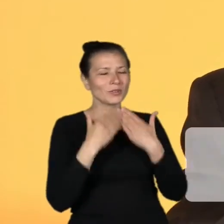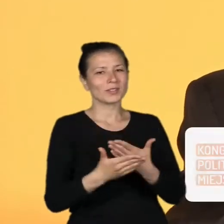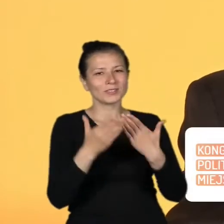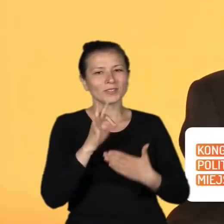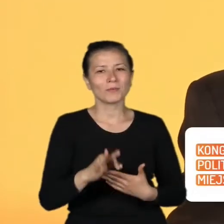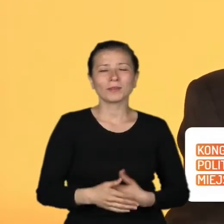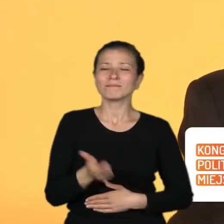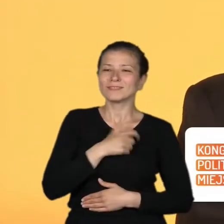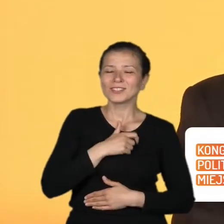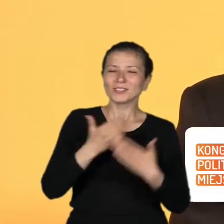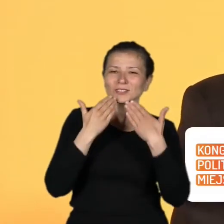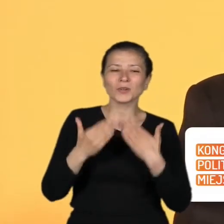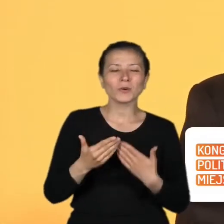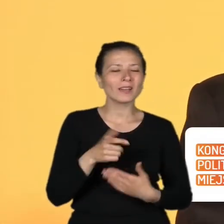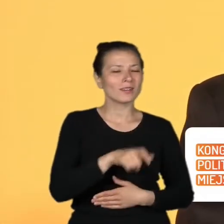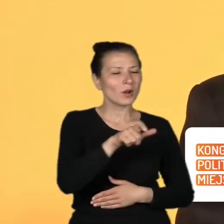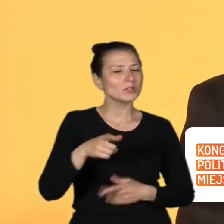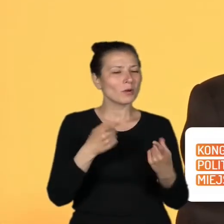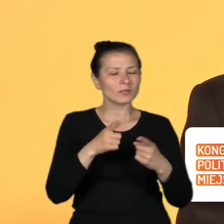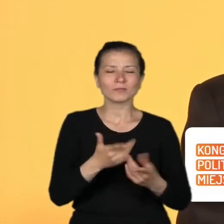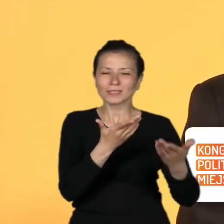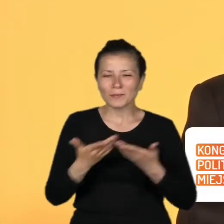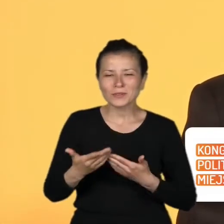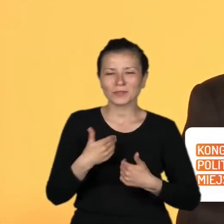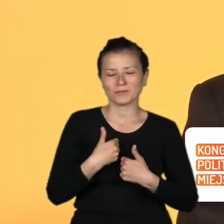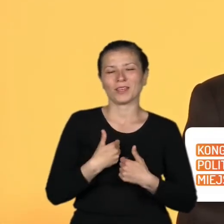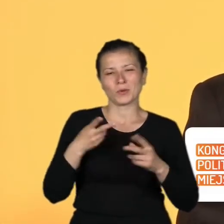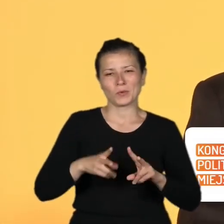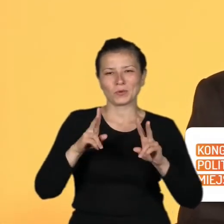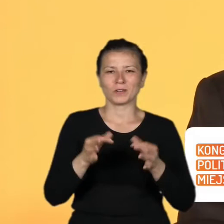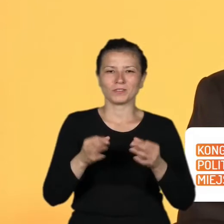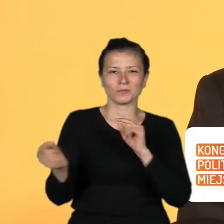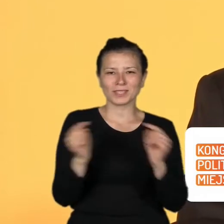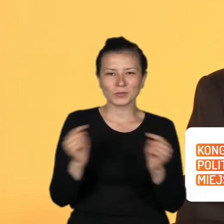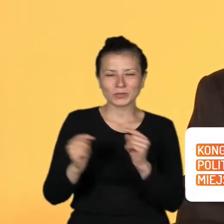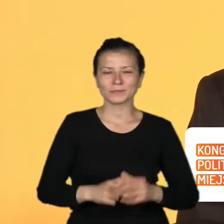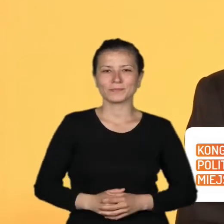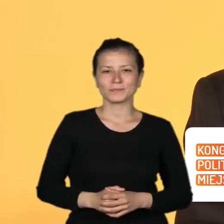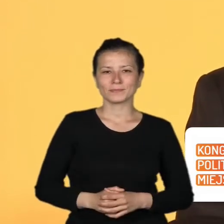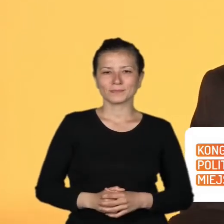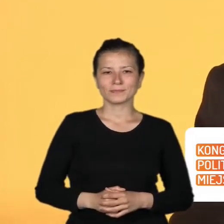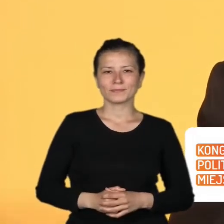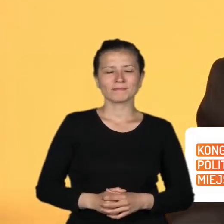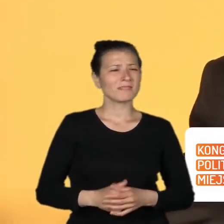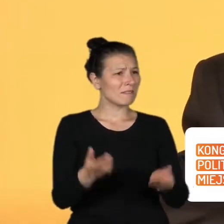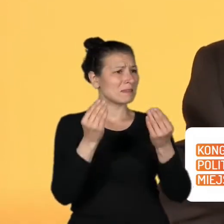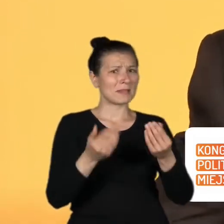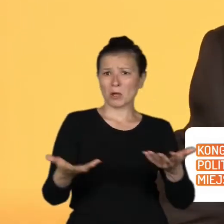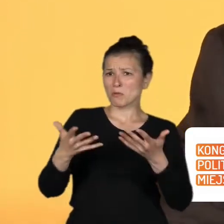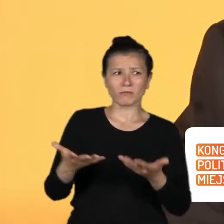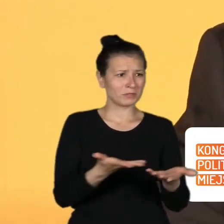Przede wszystkim serdecznie dziękuję organizatorom za zaproszenie do udziału w dzisiejszym panelu. W znakomitym